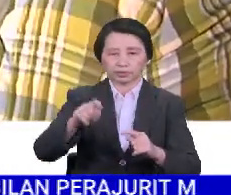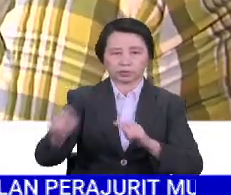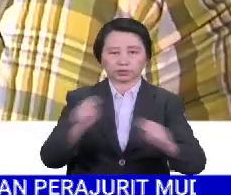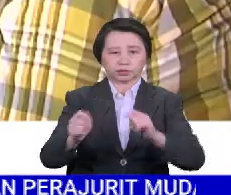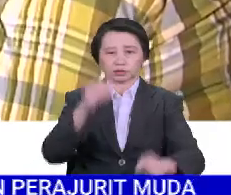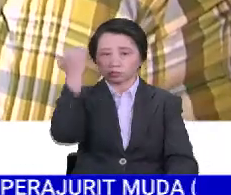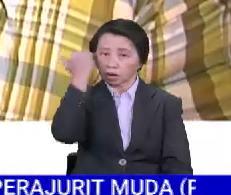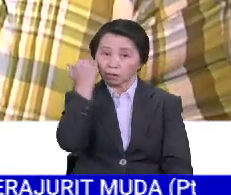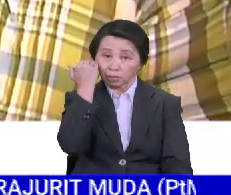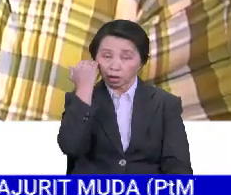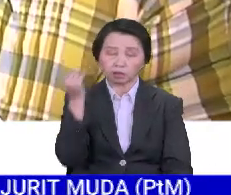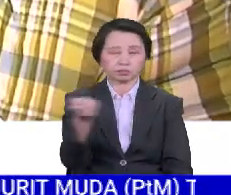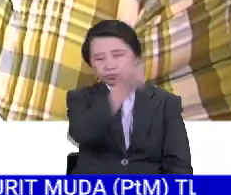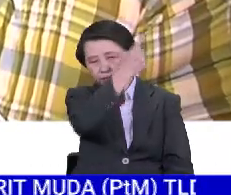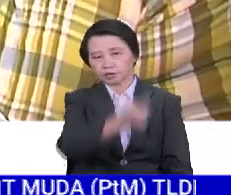tindakan mahkamah.